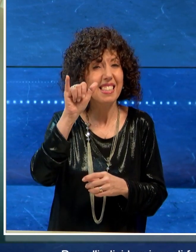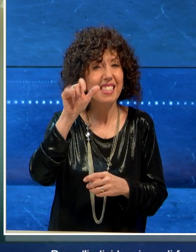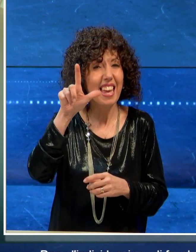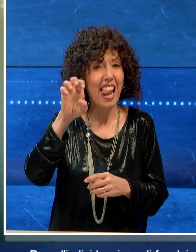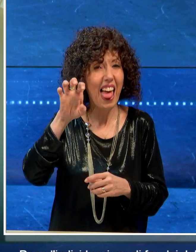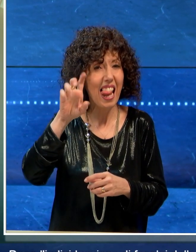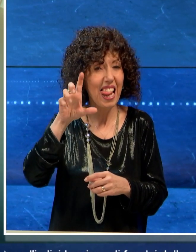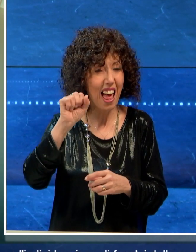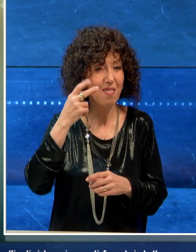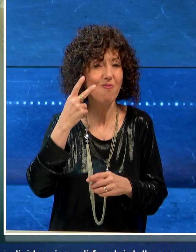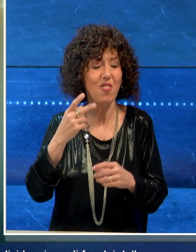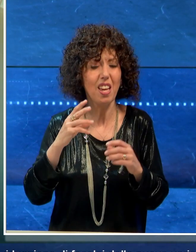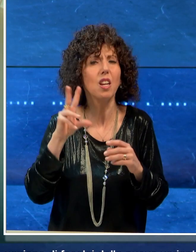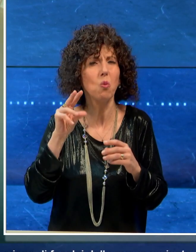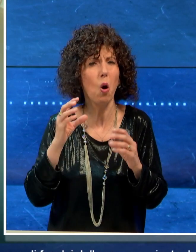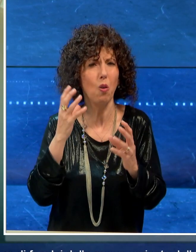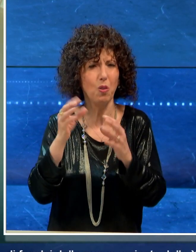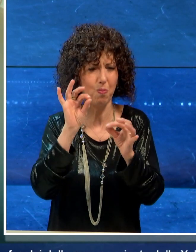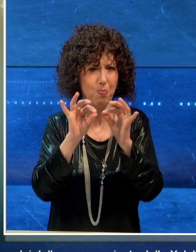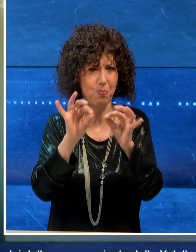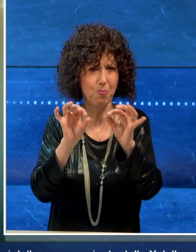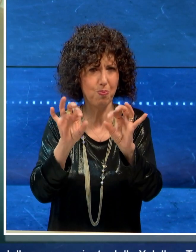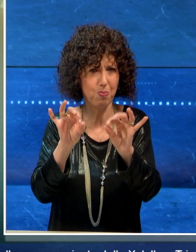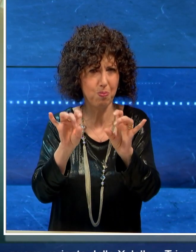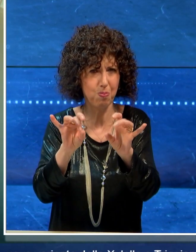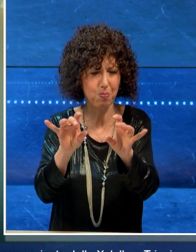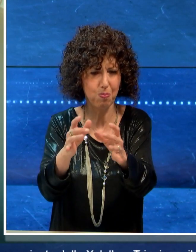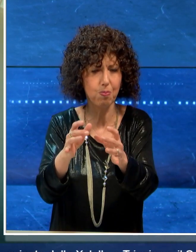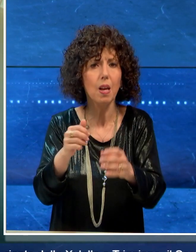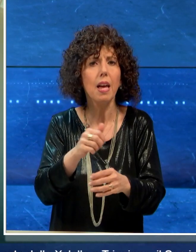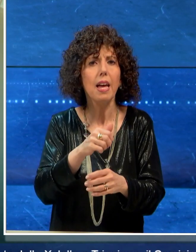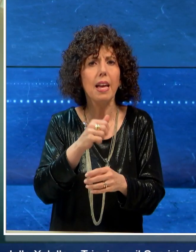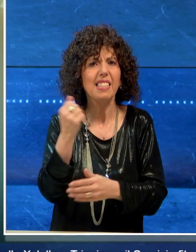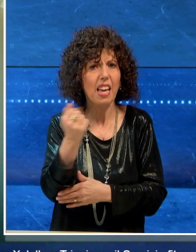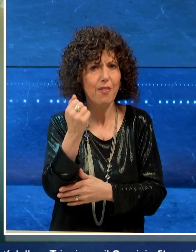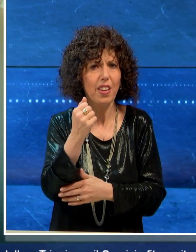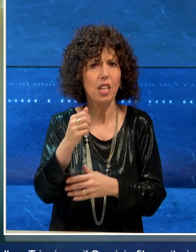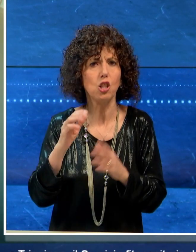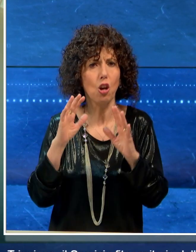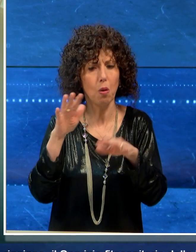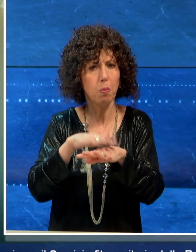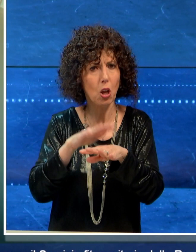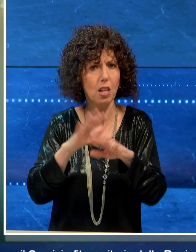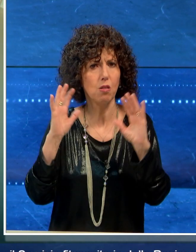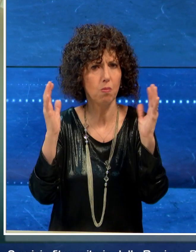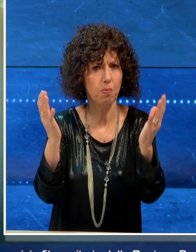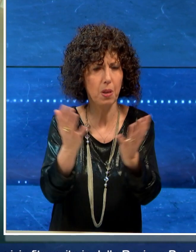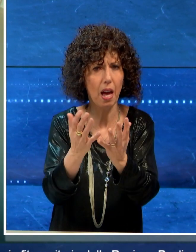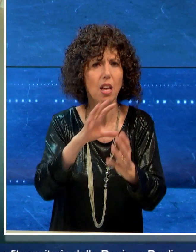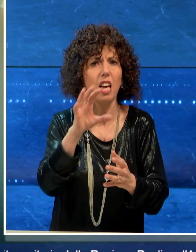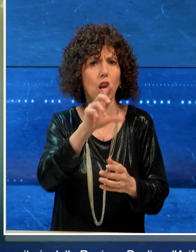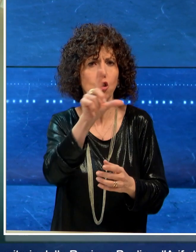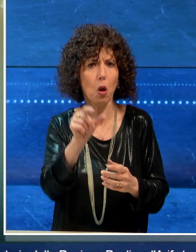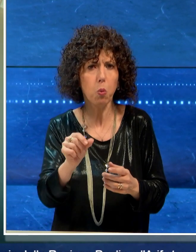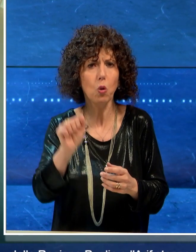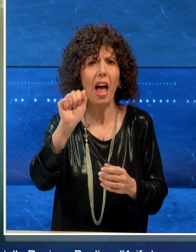Triggiano il servizio fitosanitario della Regione Puglia e larif stanno